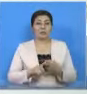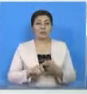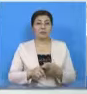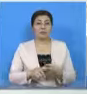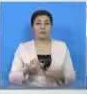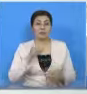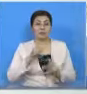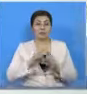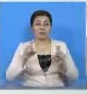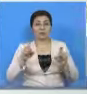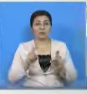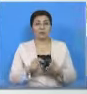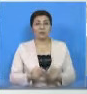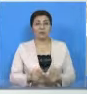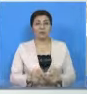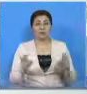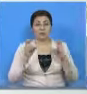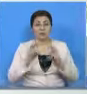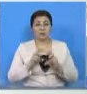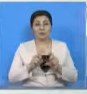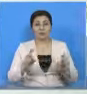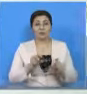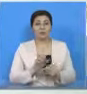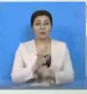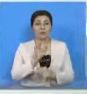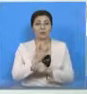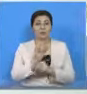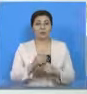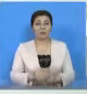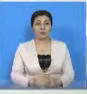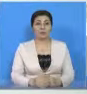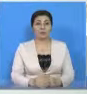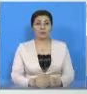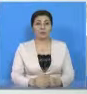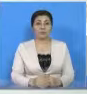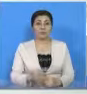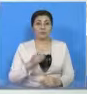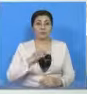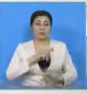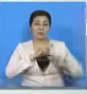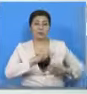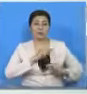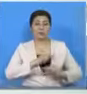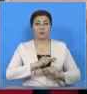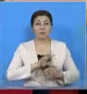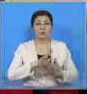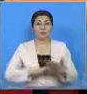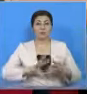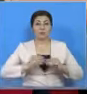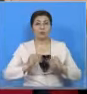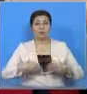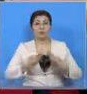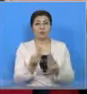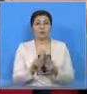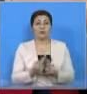әрі қарата жұмысын жалғастырады. Біз алған жаңағы сынамаларды сол кісілер әрі қарата жалғастырып бізге қорытындысын береді. Білікті